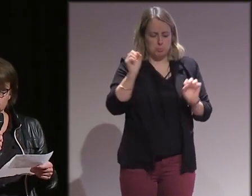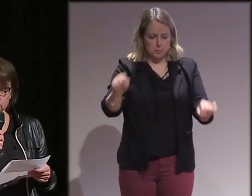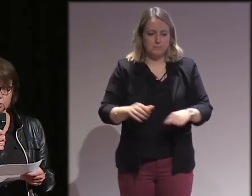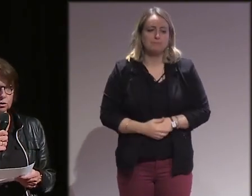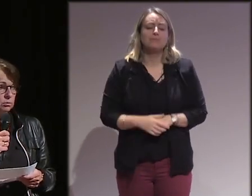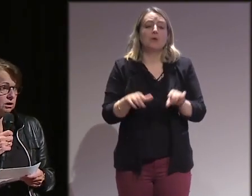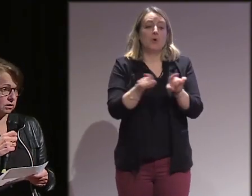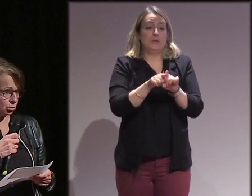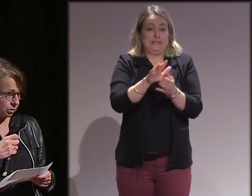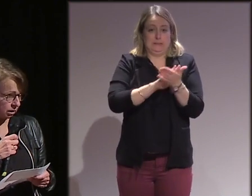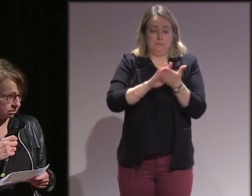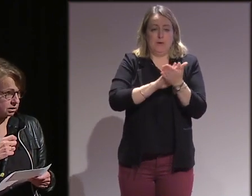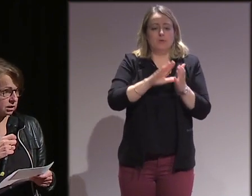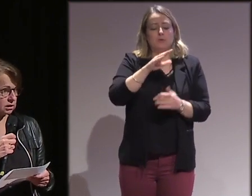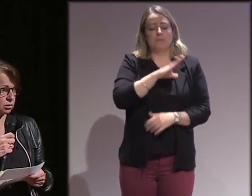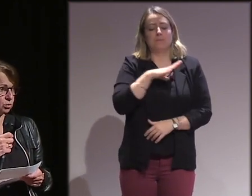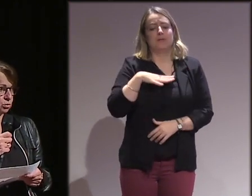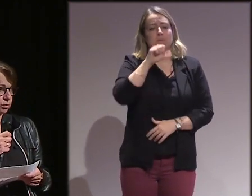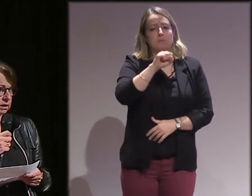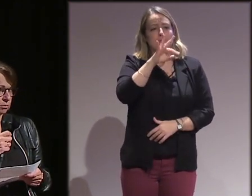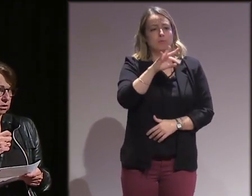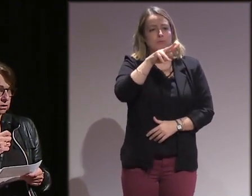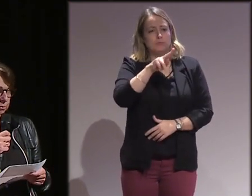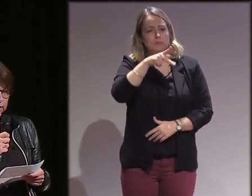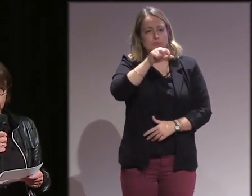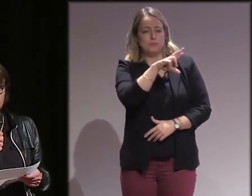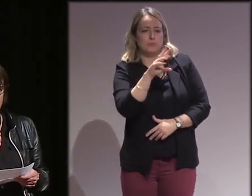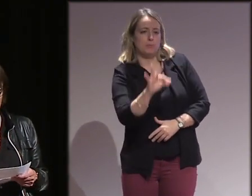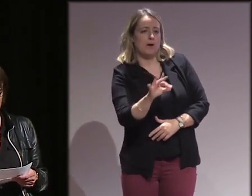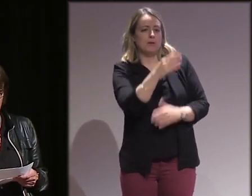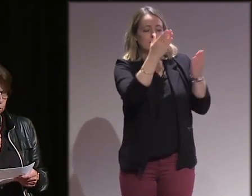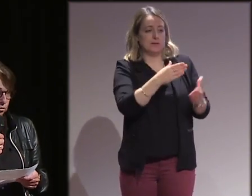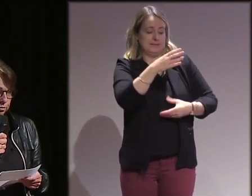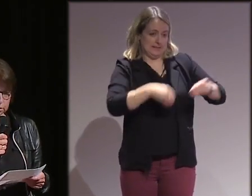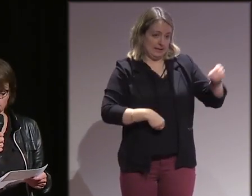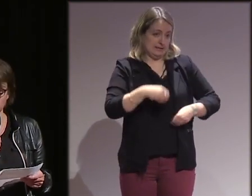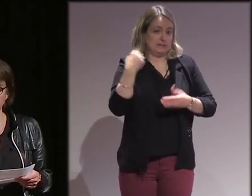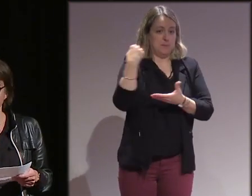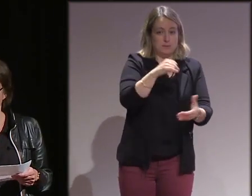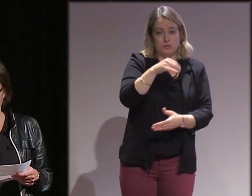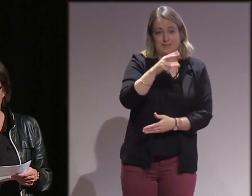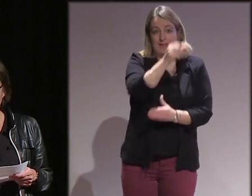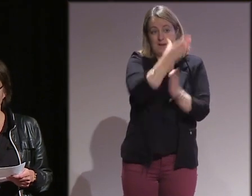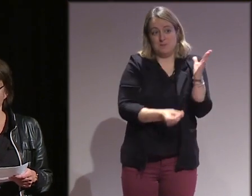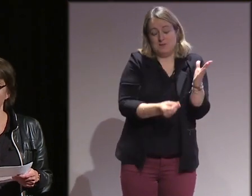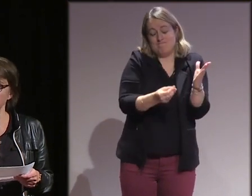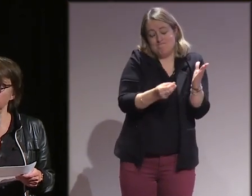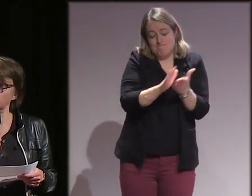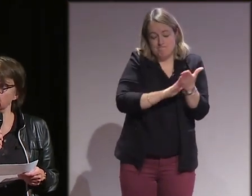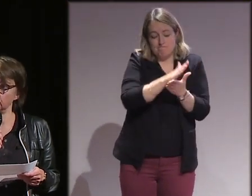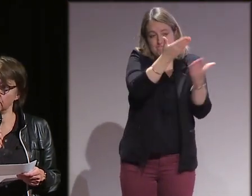Je dois aussi excuser Mileva Stupar, directrice des patrimoines de l'INA, qui est absente parce que souffrante ce